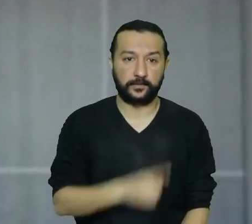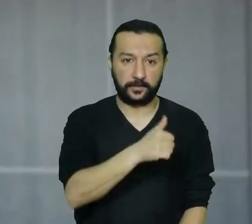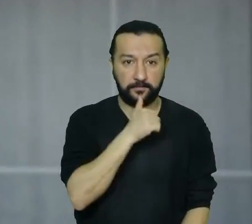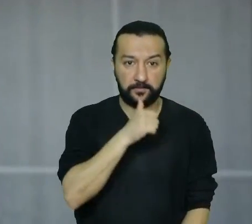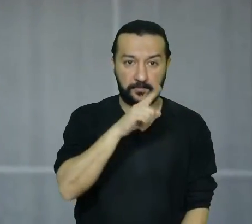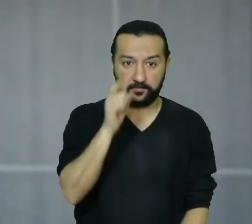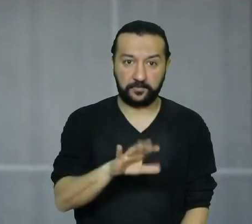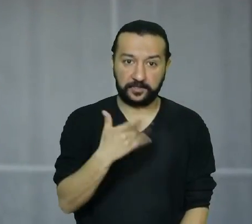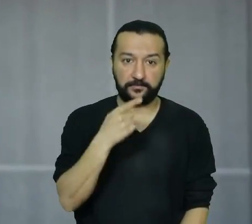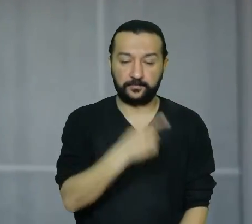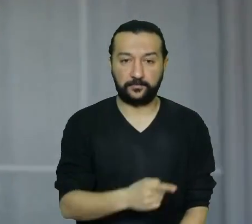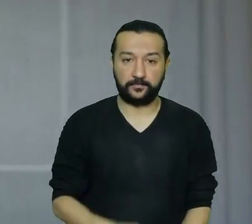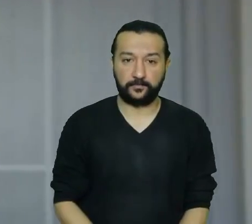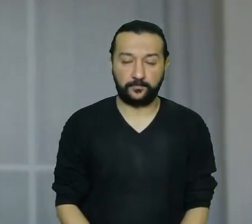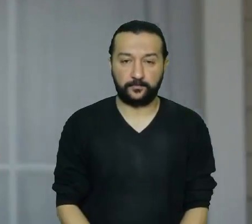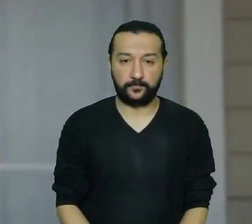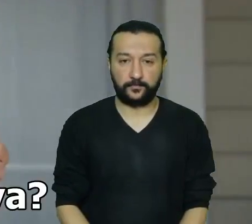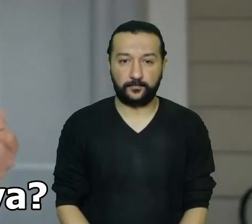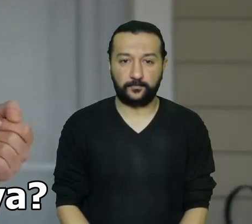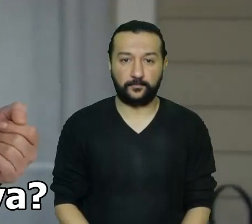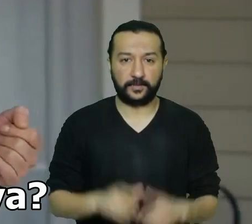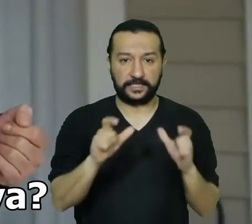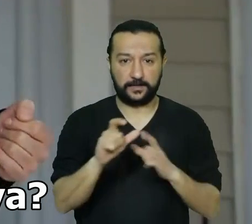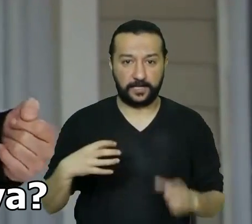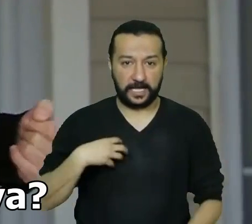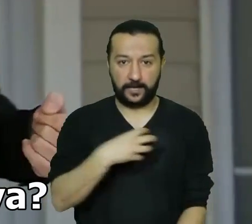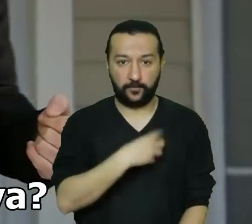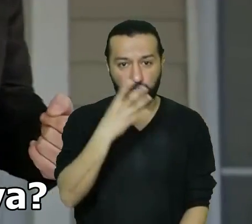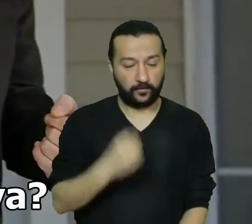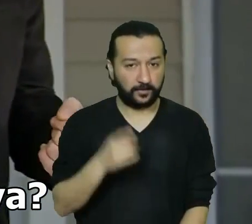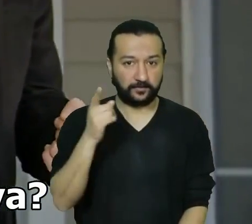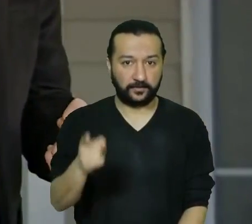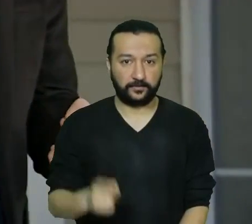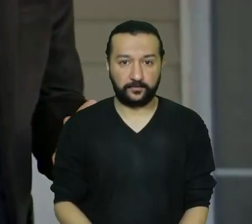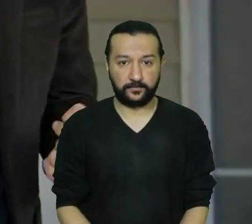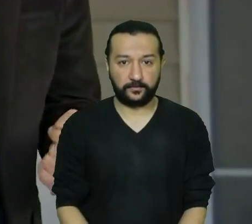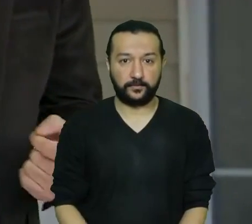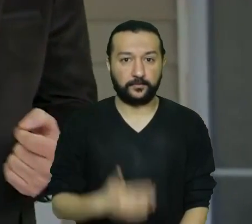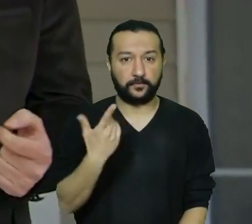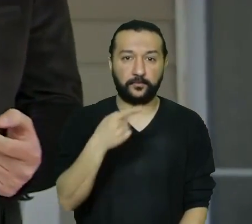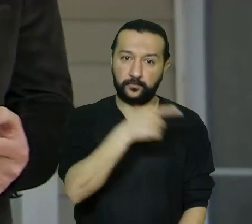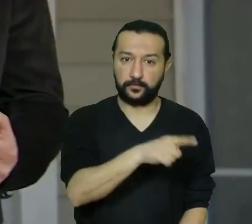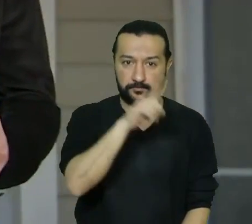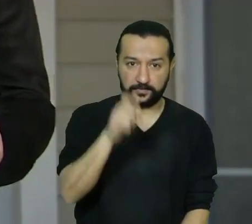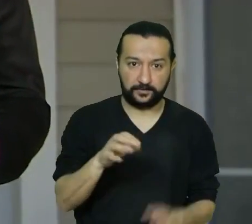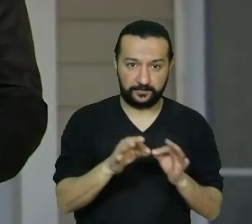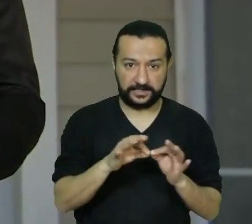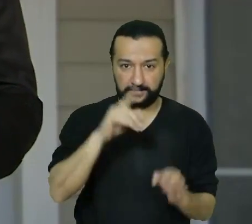Babamın mı acaba? Ha? Serpil annemin olabilir mi ya? Bircim mi yoksa?